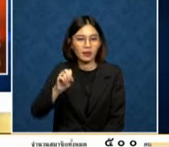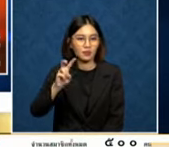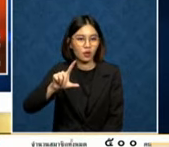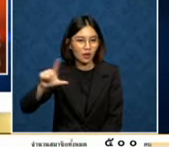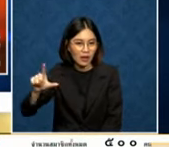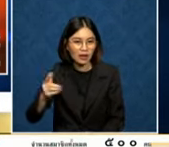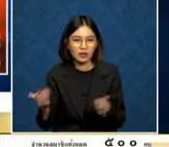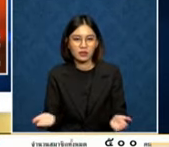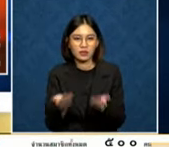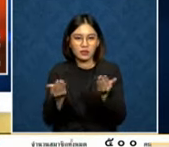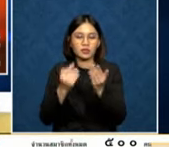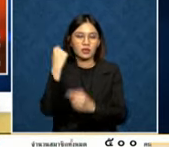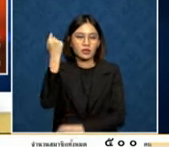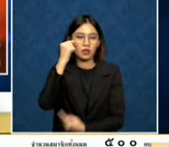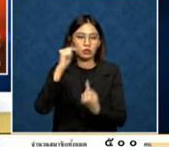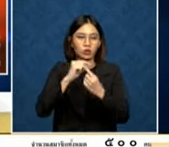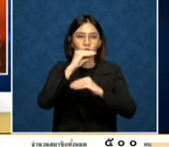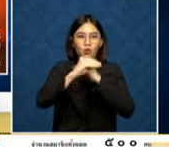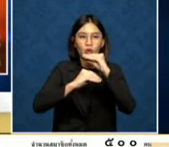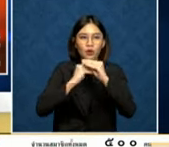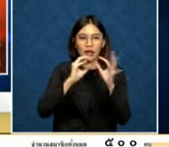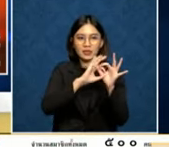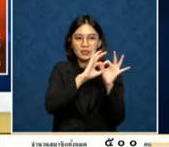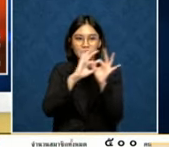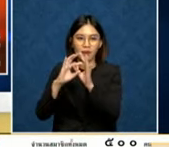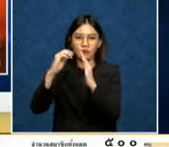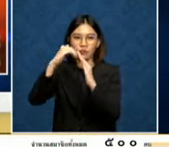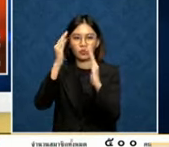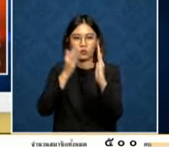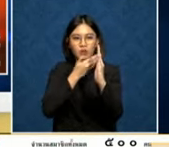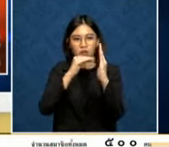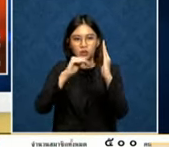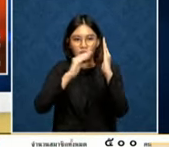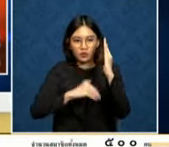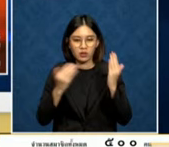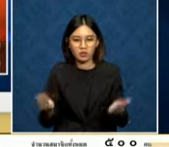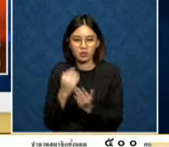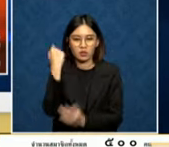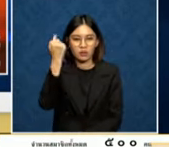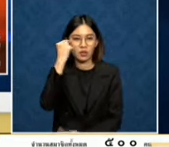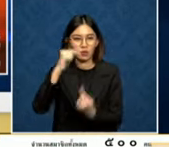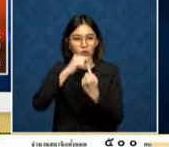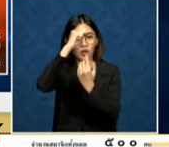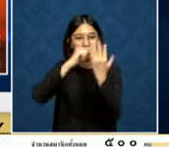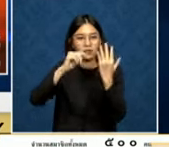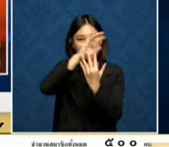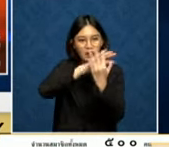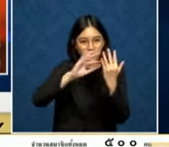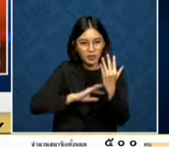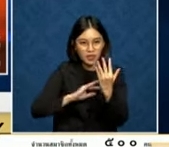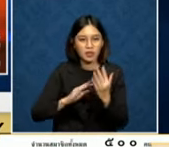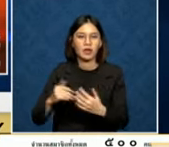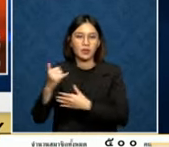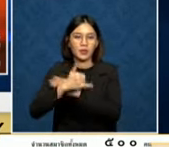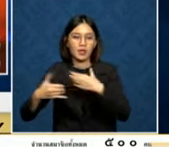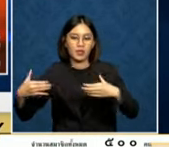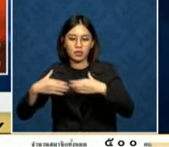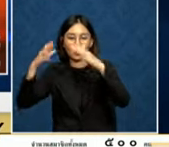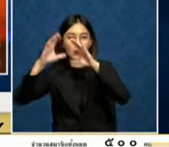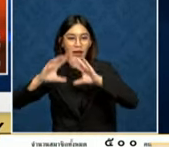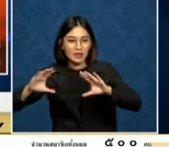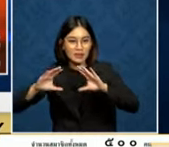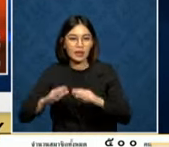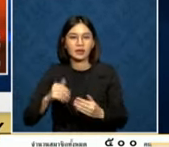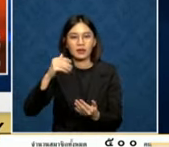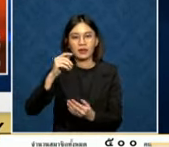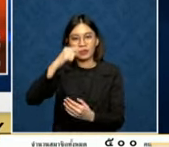ส่งเสริมการท่องเที่ยวนะคะในโครงการเชื่อมโยงทางภูมิภาคส่งเสริมการท่องเที่ยวระหว่างประเทศไทยนะคะแล้วก็ประเทศในกลุ่มอาเซียนโดยให้ไทย